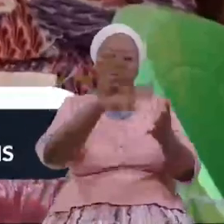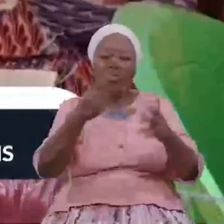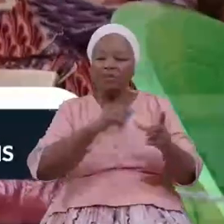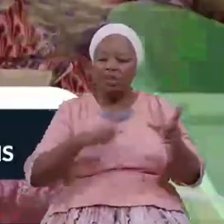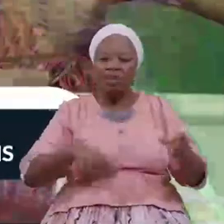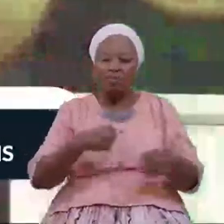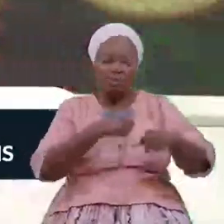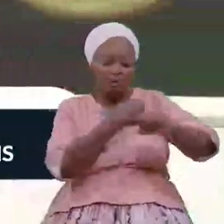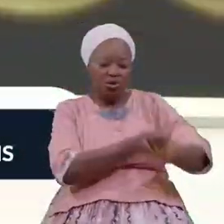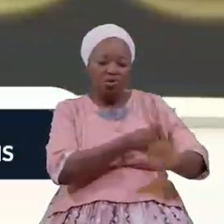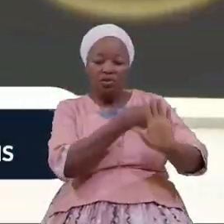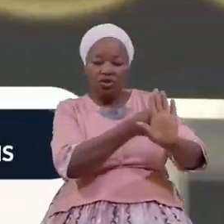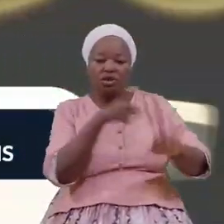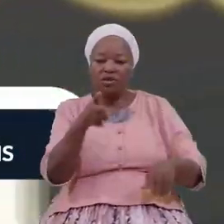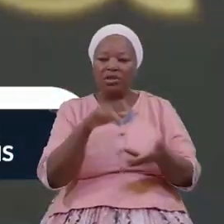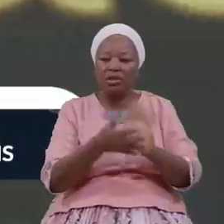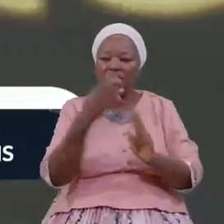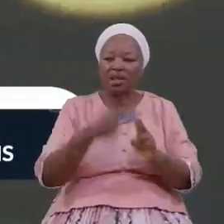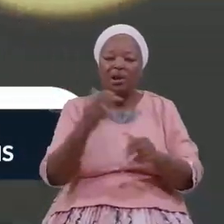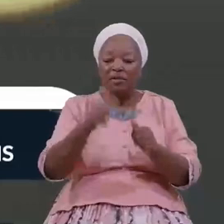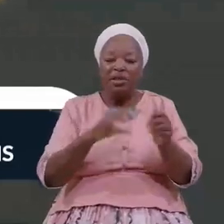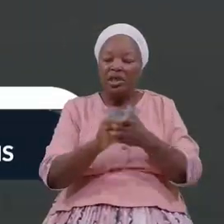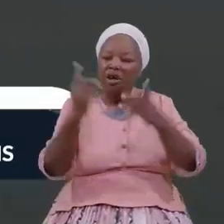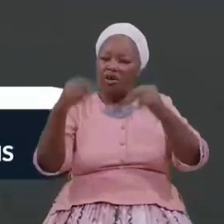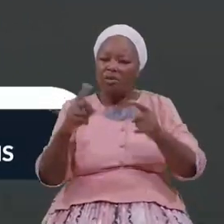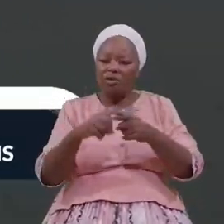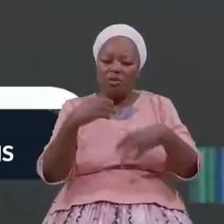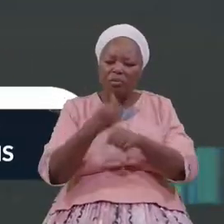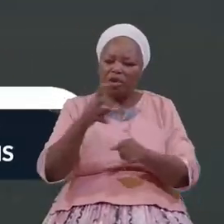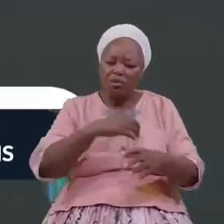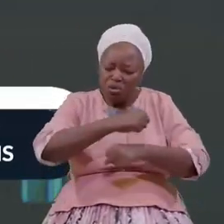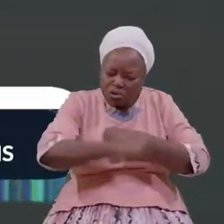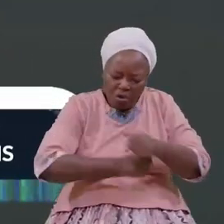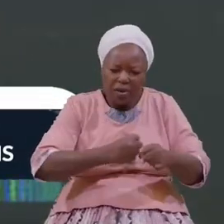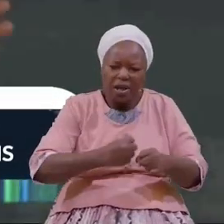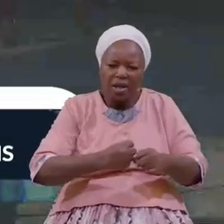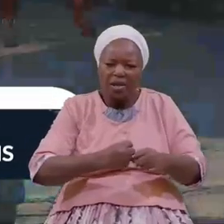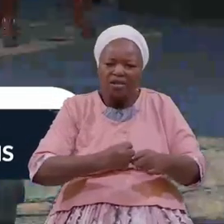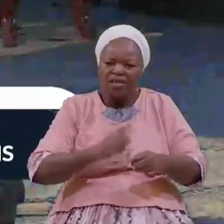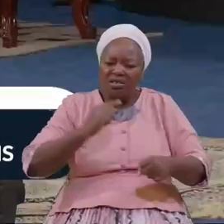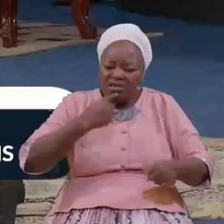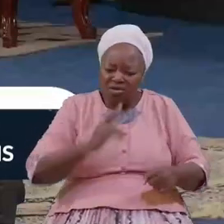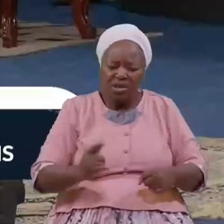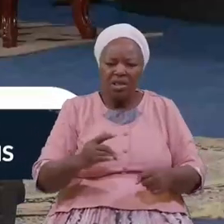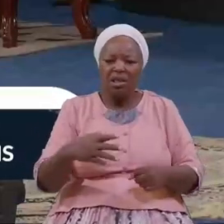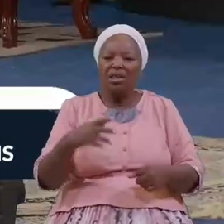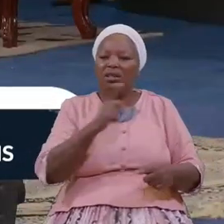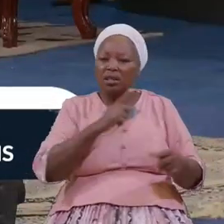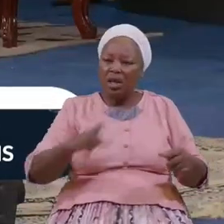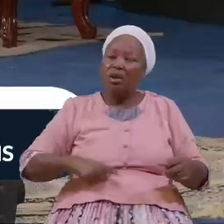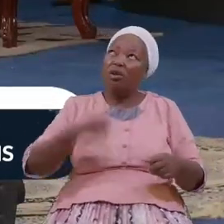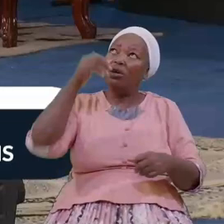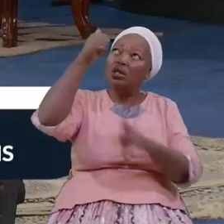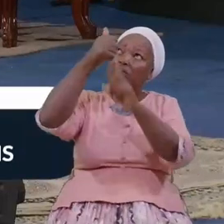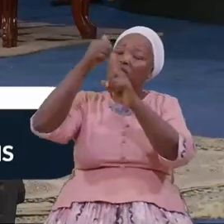cela, de tout ce que l'ennemi lance contre vous pour vous faire souffrir terriblement. Le